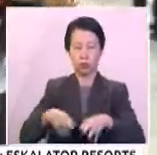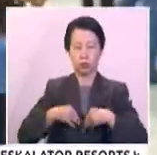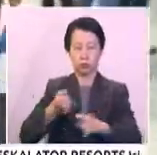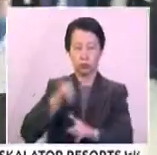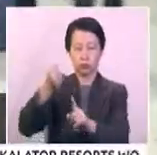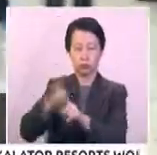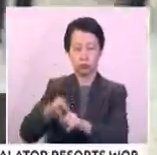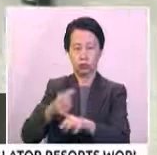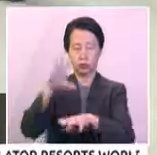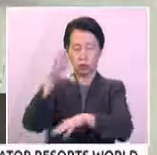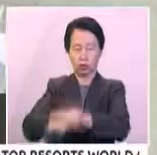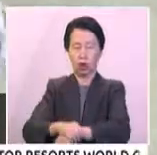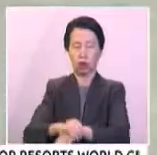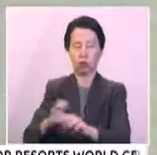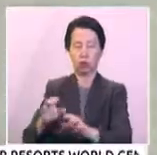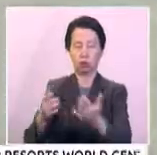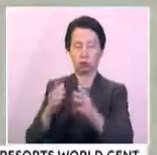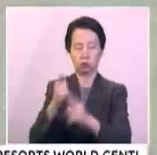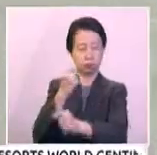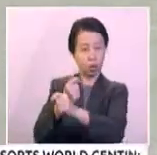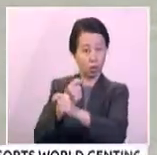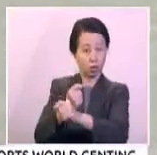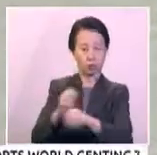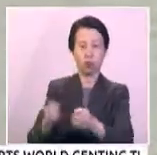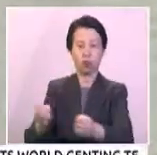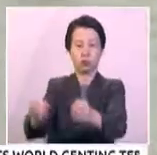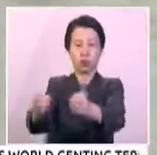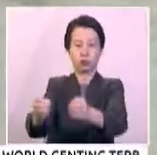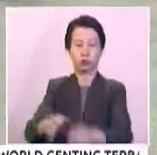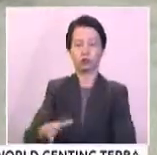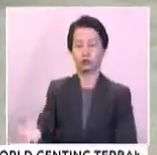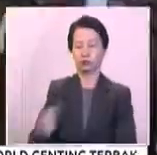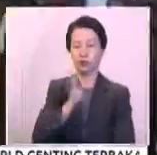perintah tahan operasi. Muhammad Huzan juga mengesahkan